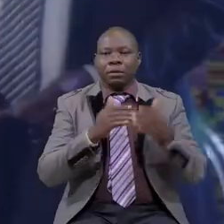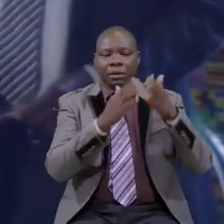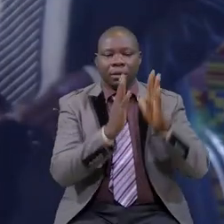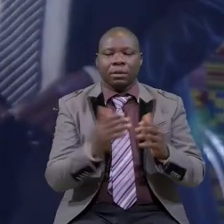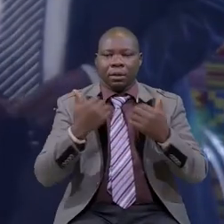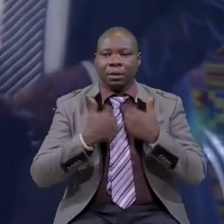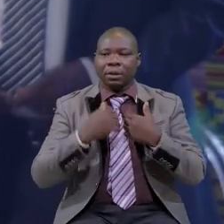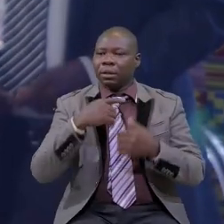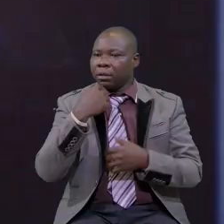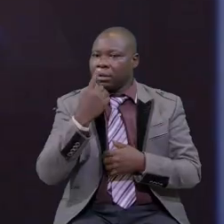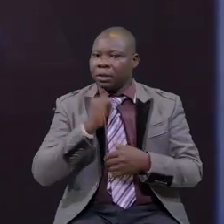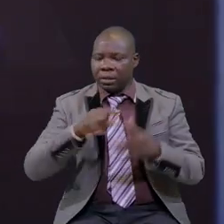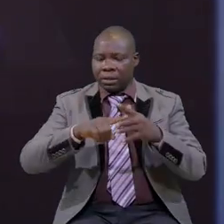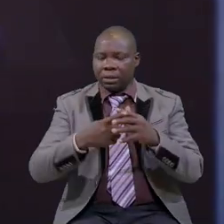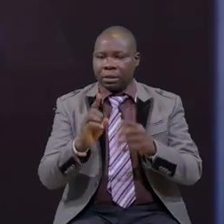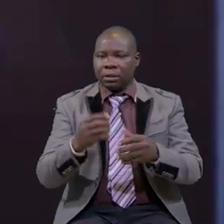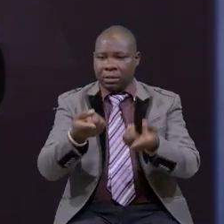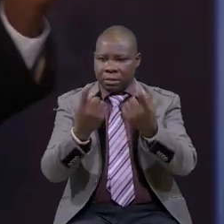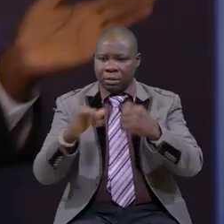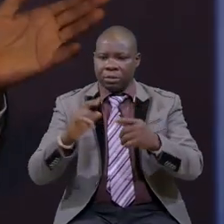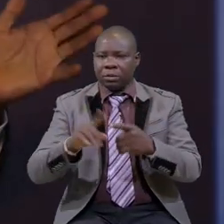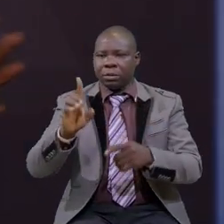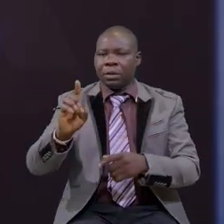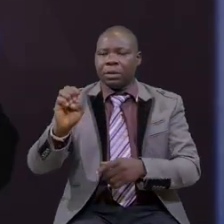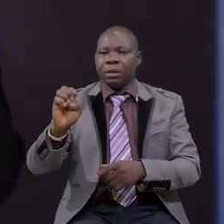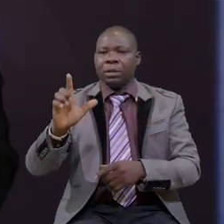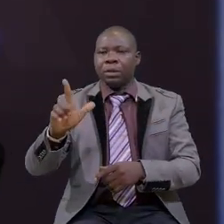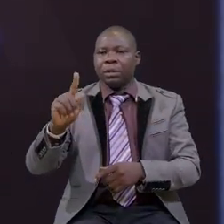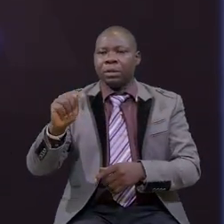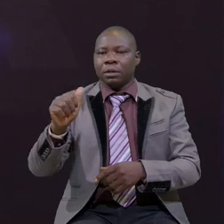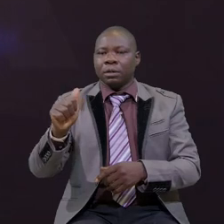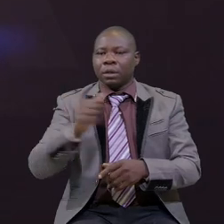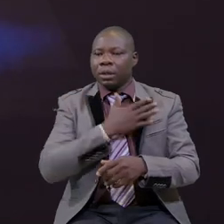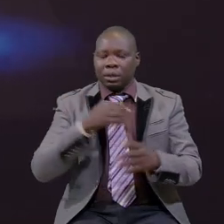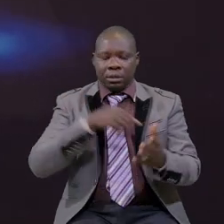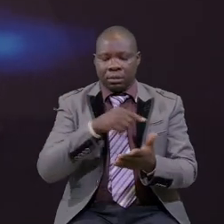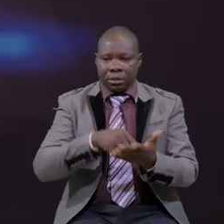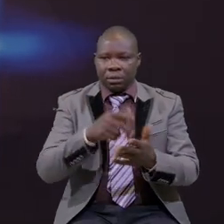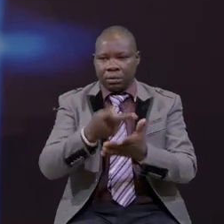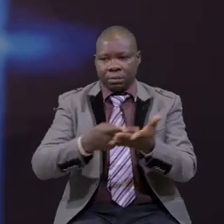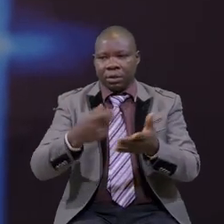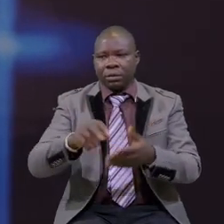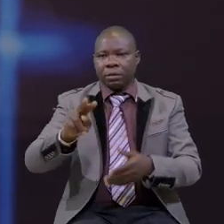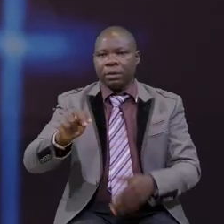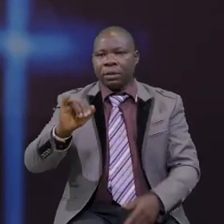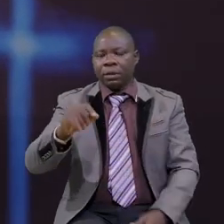j'ai commencé à venir dans l'état de Delta, dans cette partie du Nigeria,